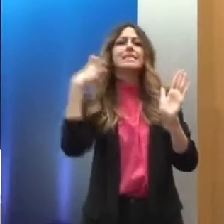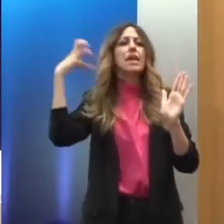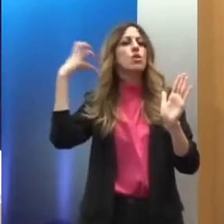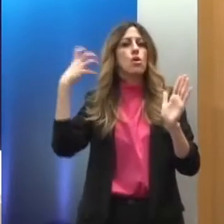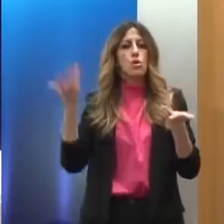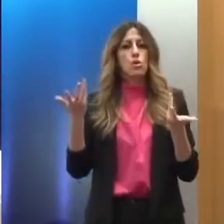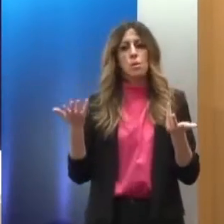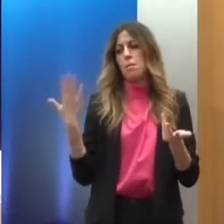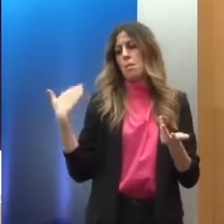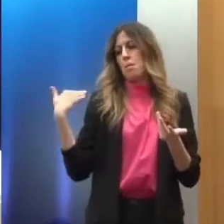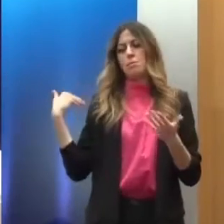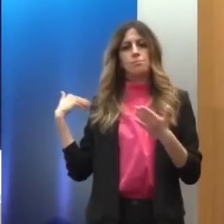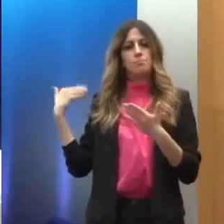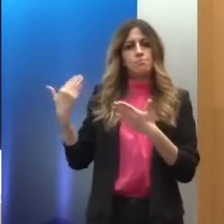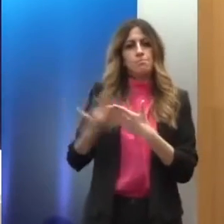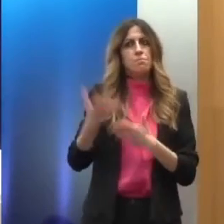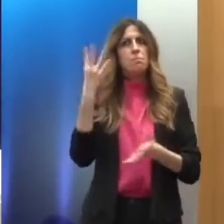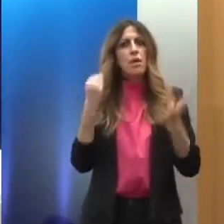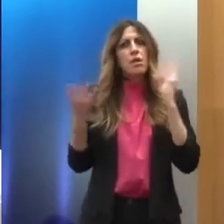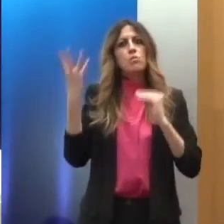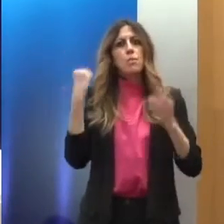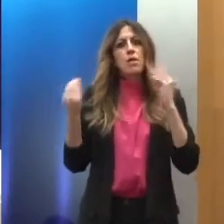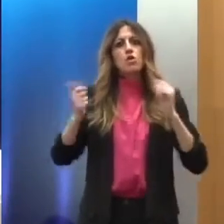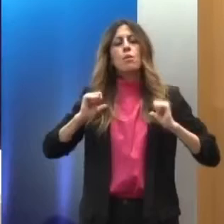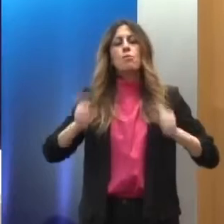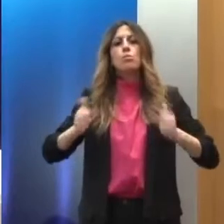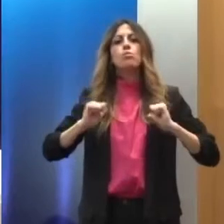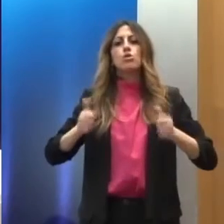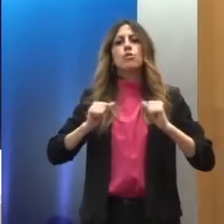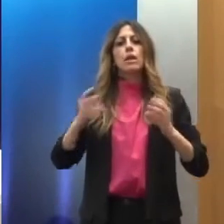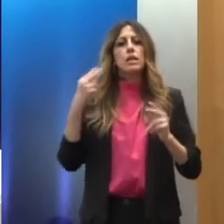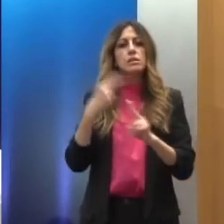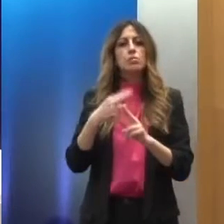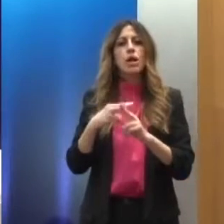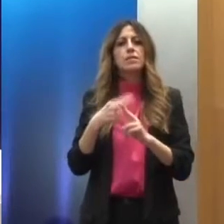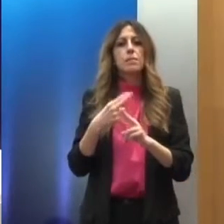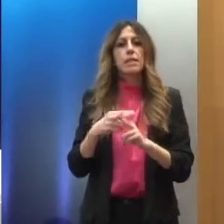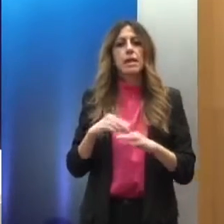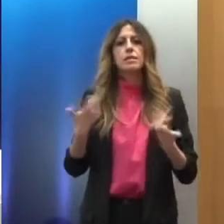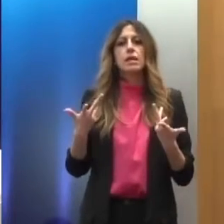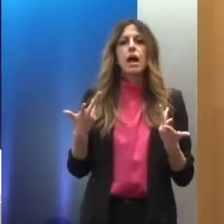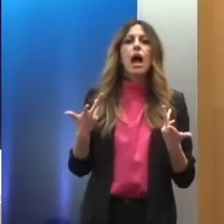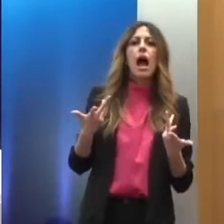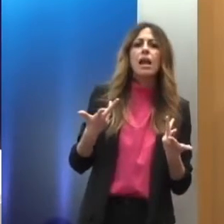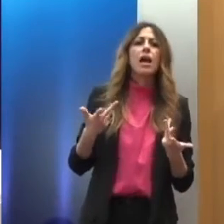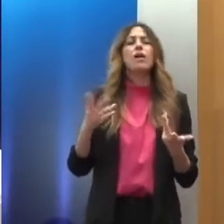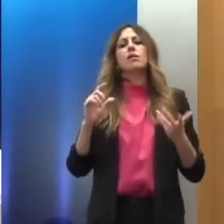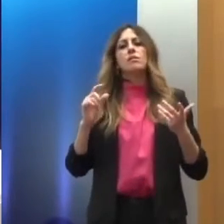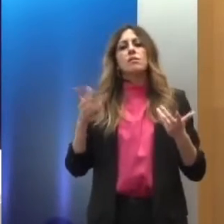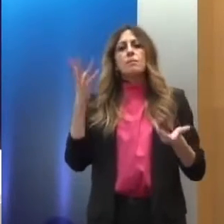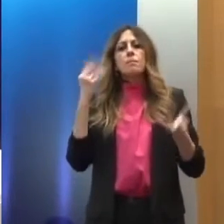καιρό μαθαίνουμε για σημαντικές πρωτοβουλίες μέσα από την κριτική που ασκείται και όχι ποια είναι τα θετικά μέτρα τα